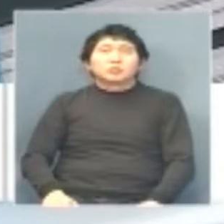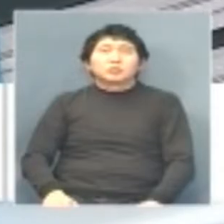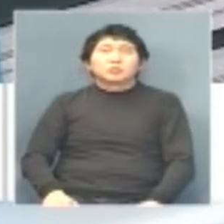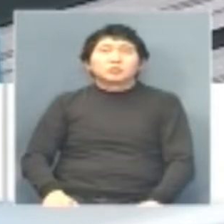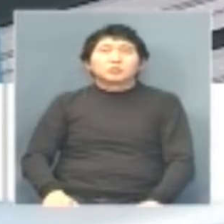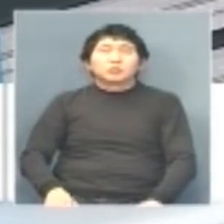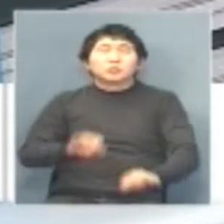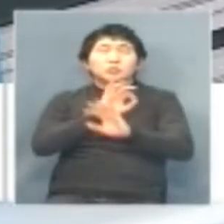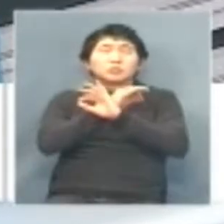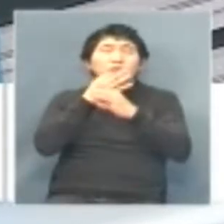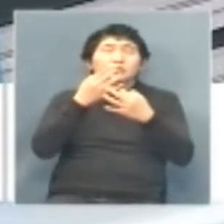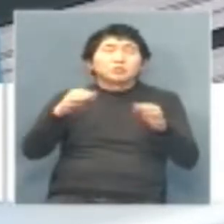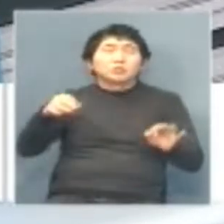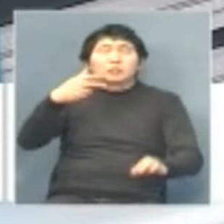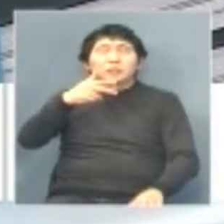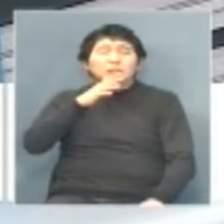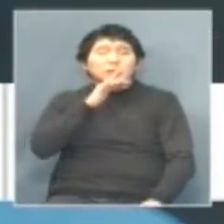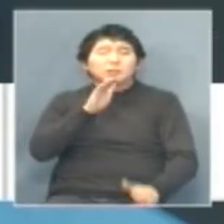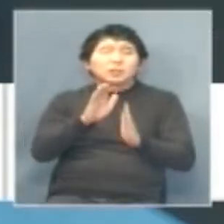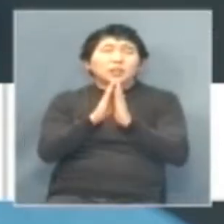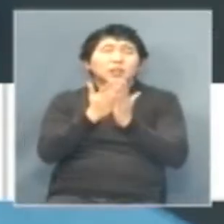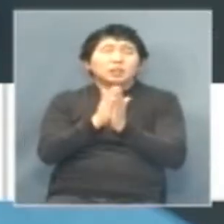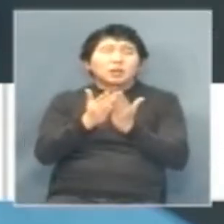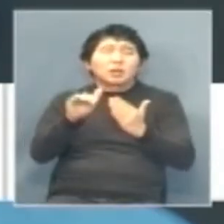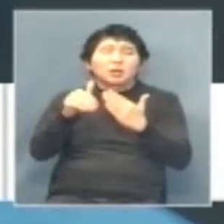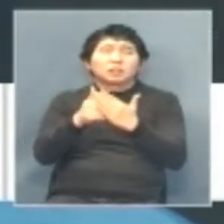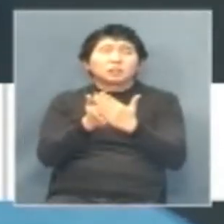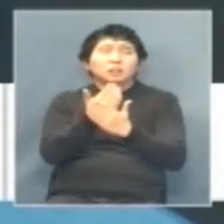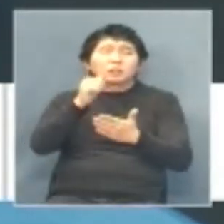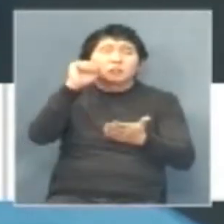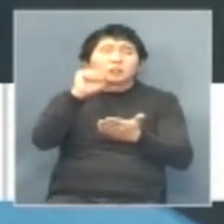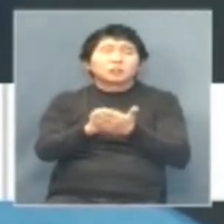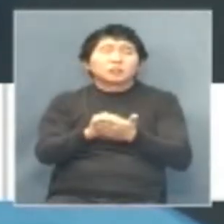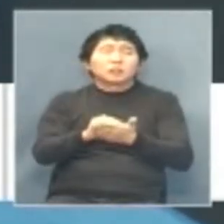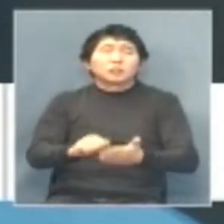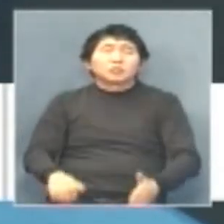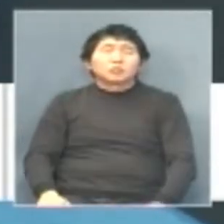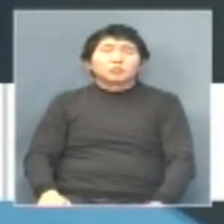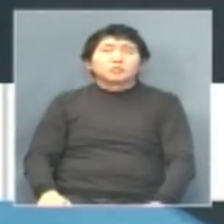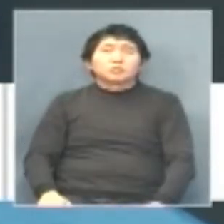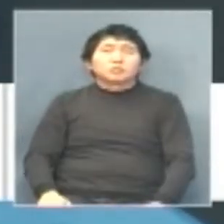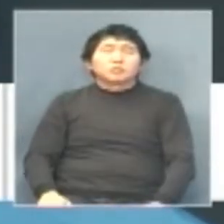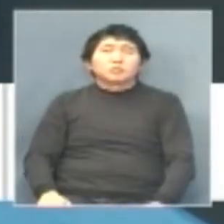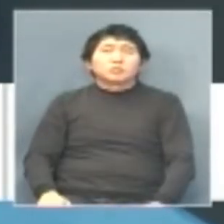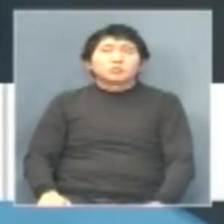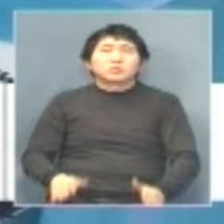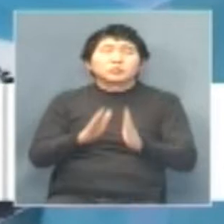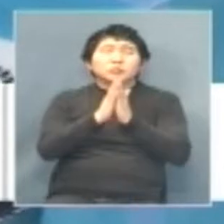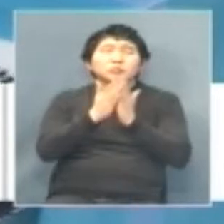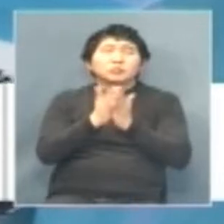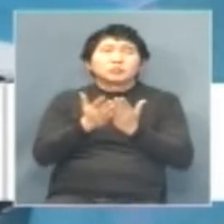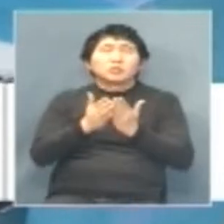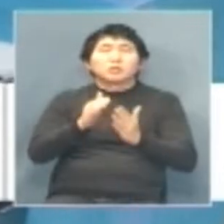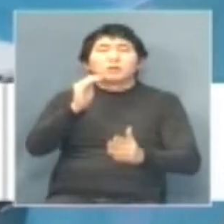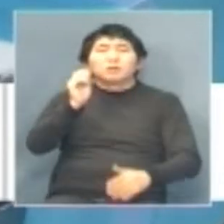Ел тәуелсіздігінің 30 жылдығы қарсаңында жарыққа шыққан басылымдарға қазіргі уақытта құпиясыздандыруға жататын оқиғалар ғана енгізілді. Кітапта оқиғалар мен